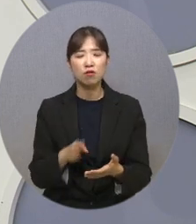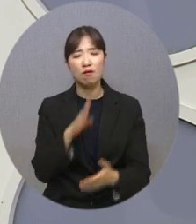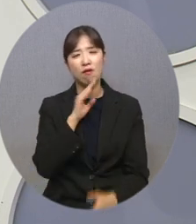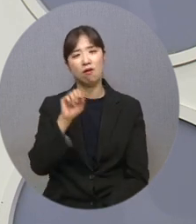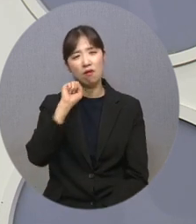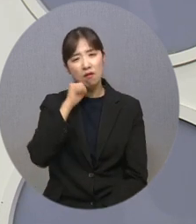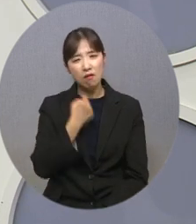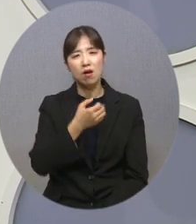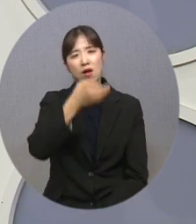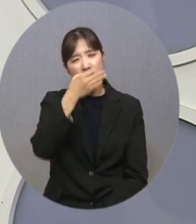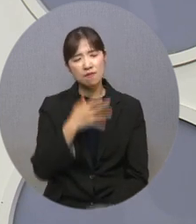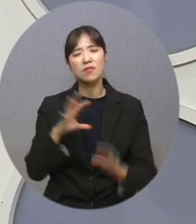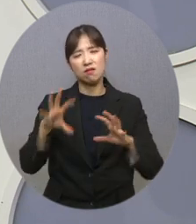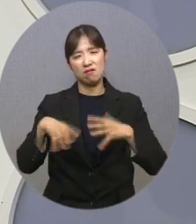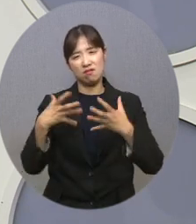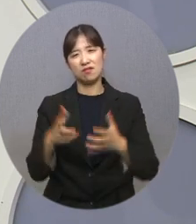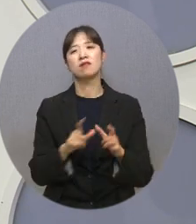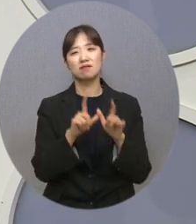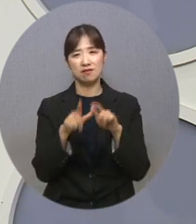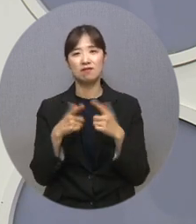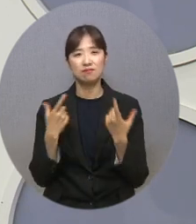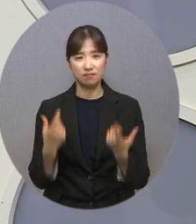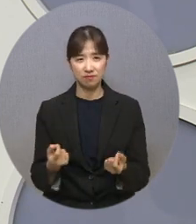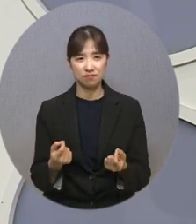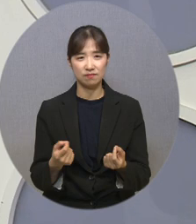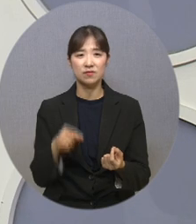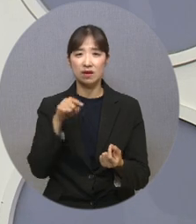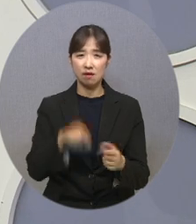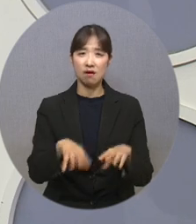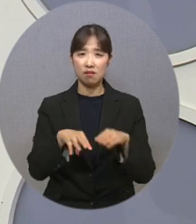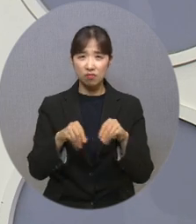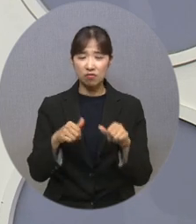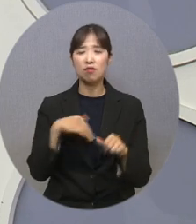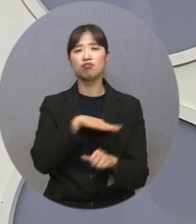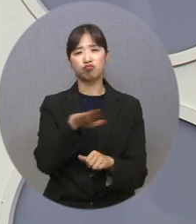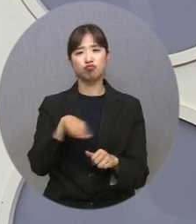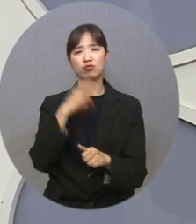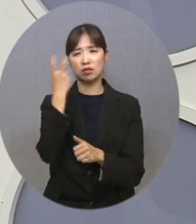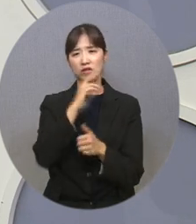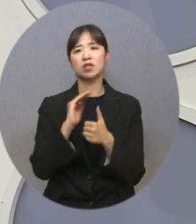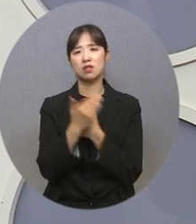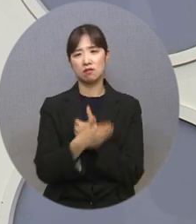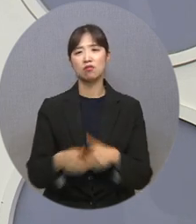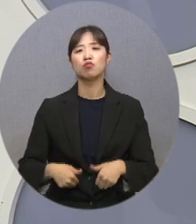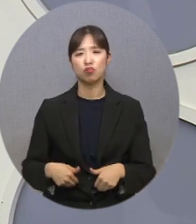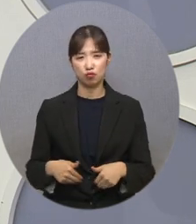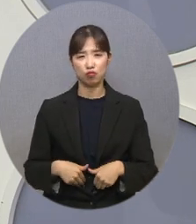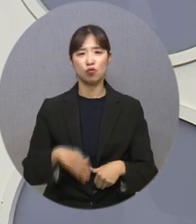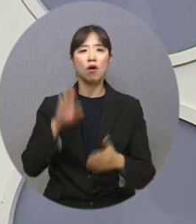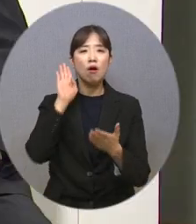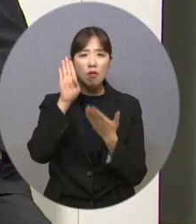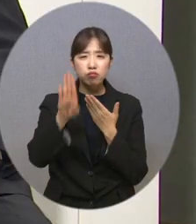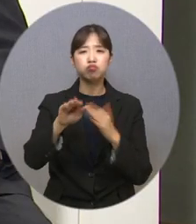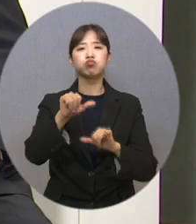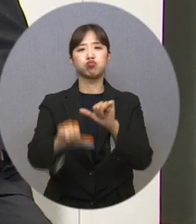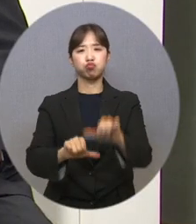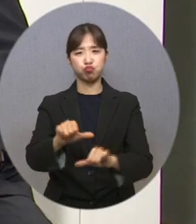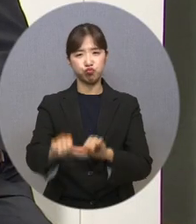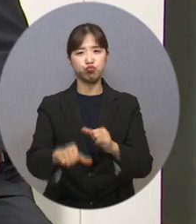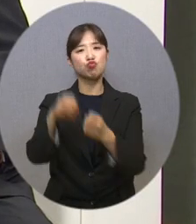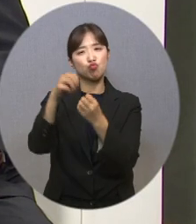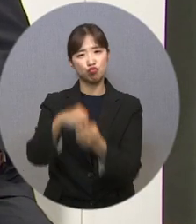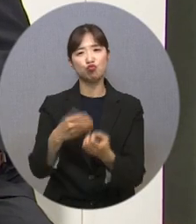어렵고 힘든 세상을 사셨습니까? 그러나 이 땅은 우리가 지켜야 돼요. 차세대에게 이 땅을 물려줘야